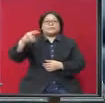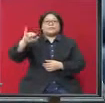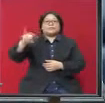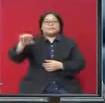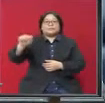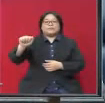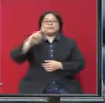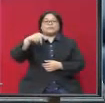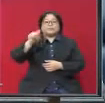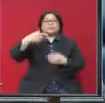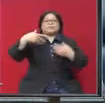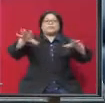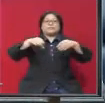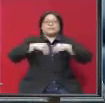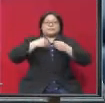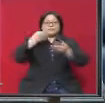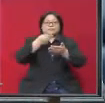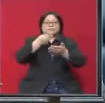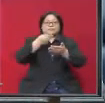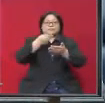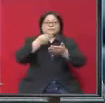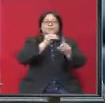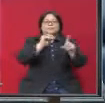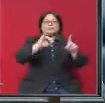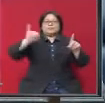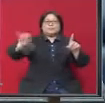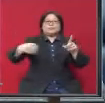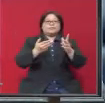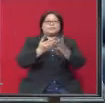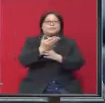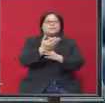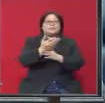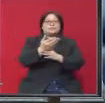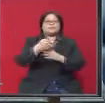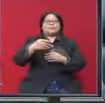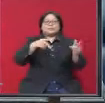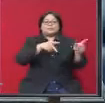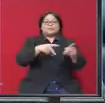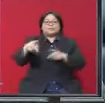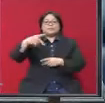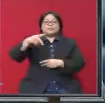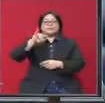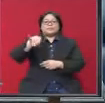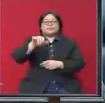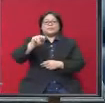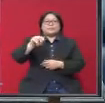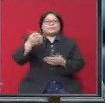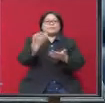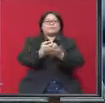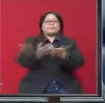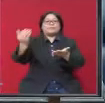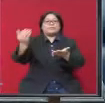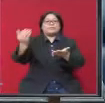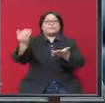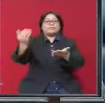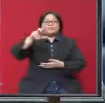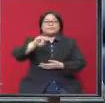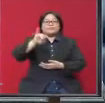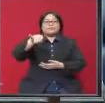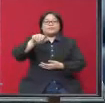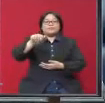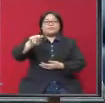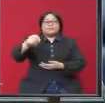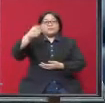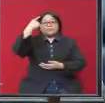jeruk FTV telah menerima peruntukkan sebanyak 100000000 melalui inisiatif lain Jones mulai ekonomi negara bencana